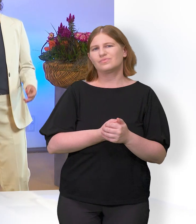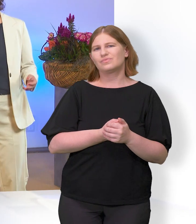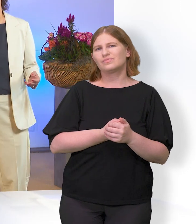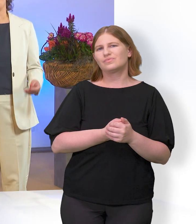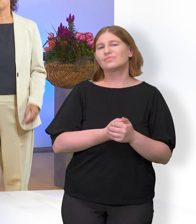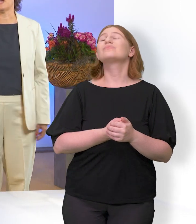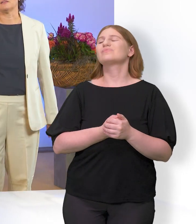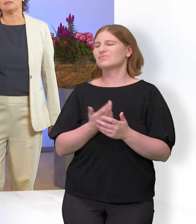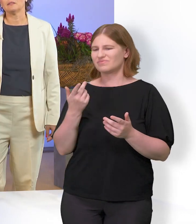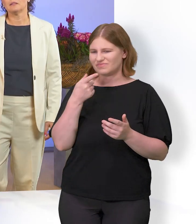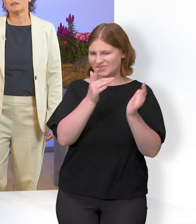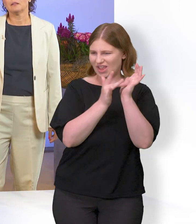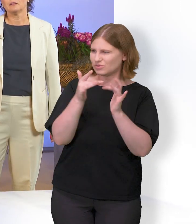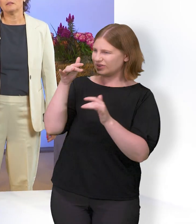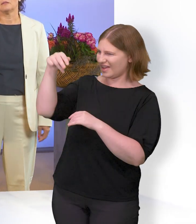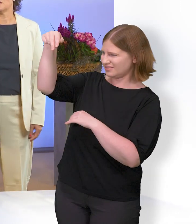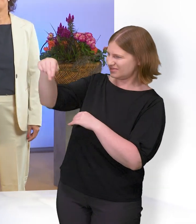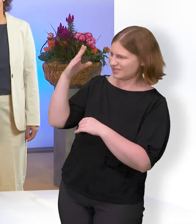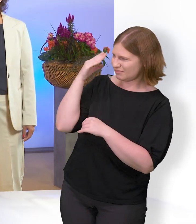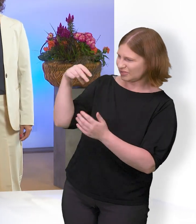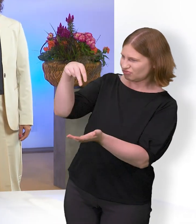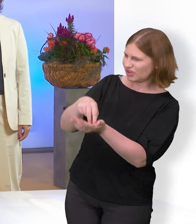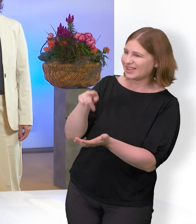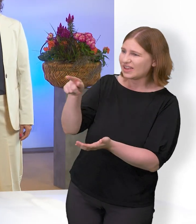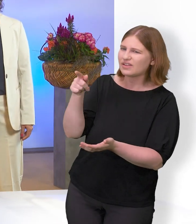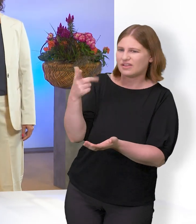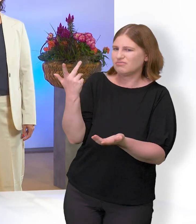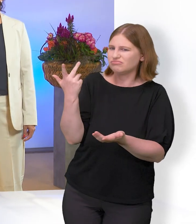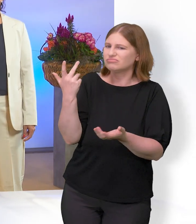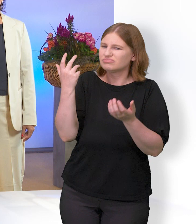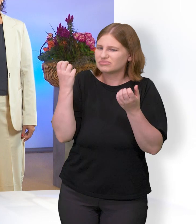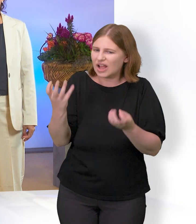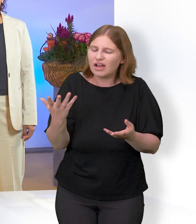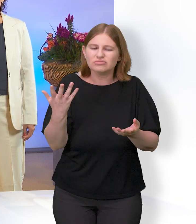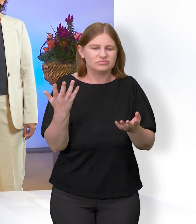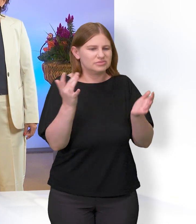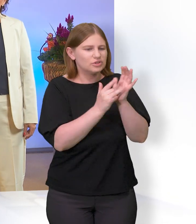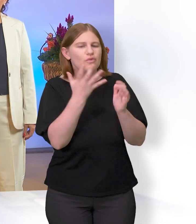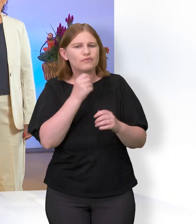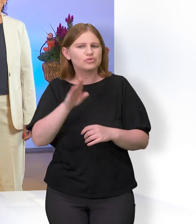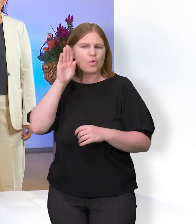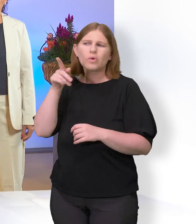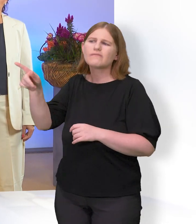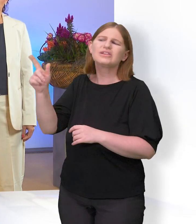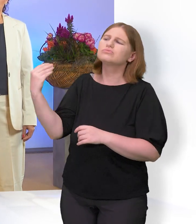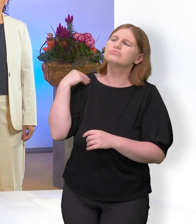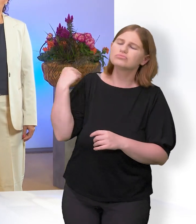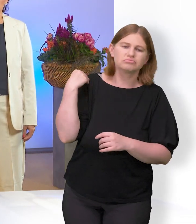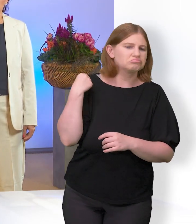Vor ihm steht ein Mann und er will hören, was er zu sagen hat, was er ihm mitteilen